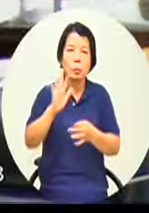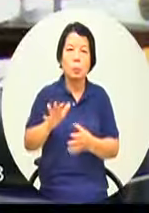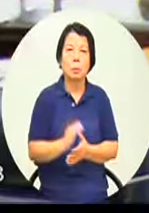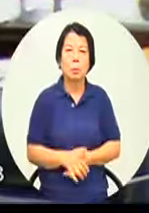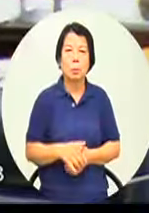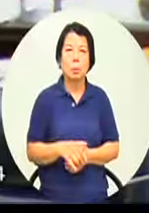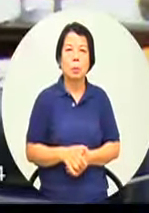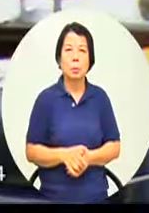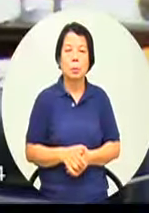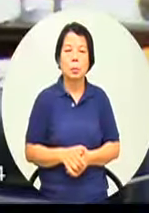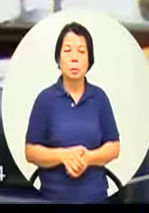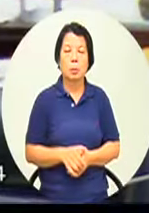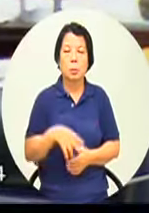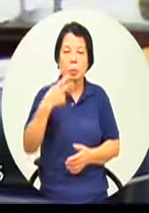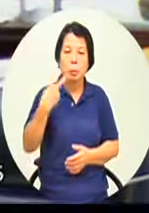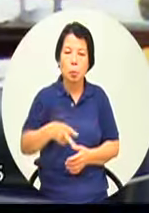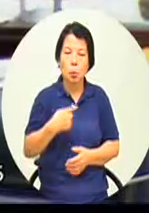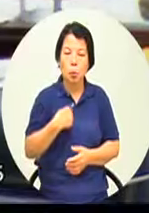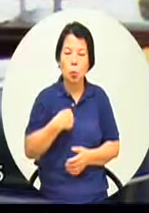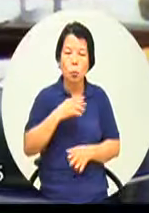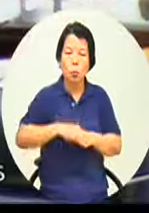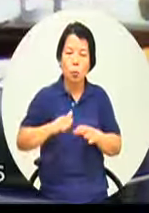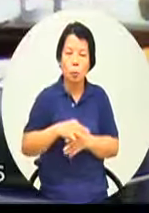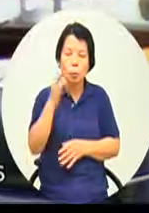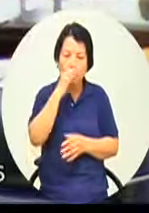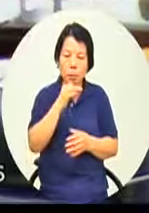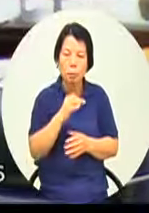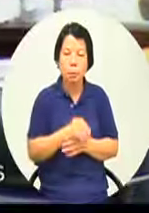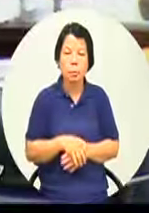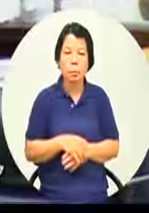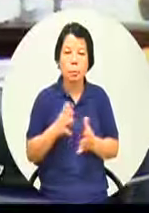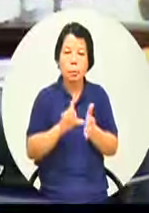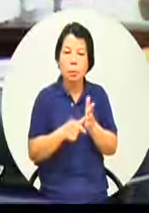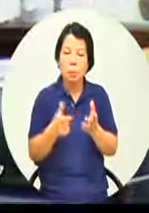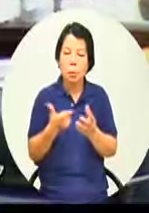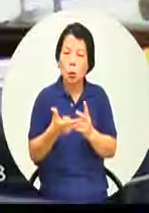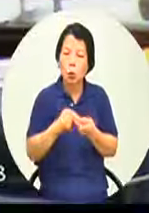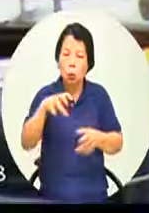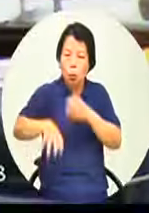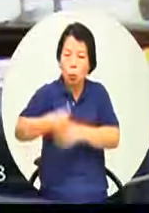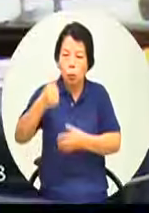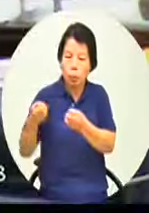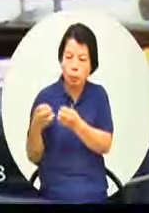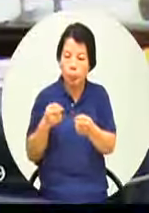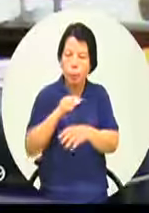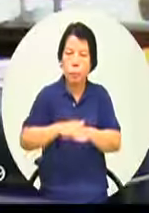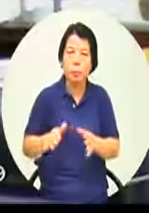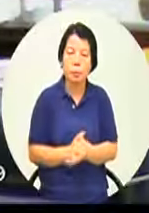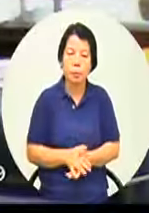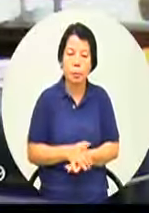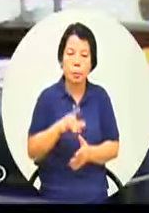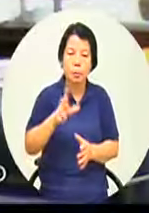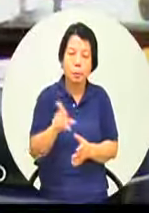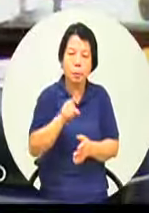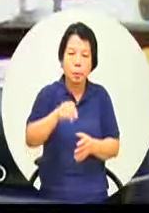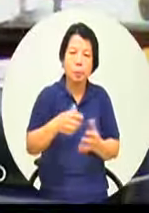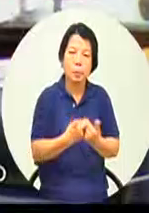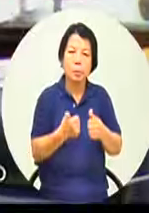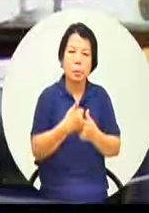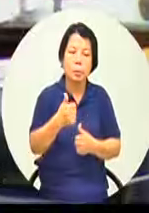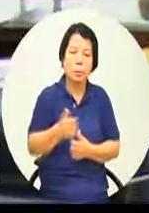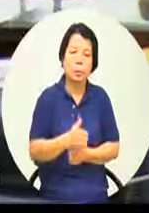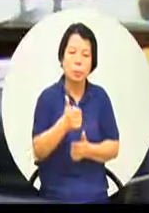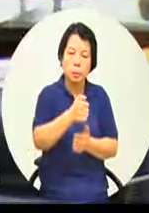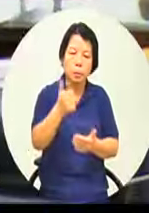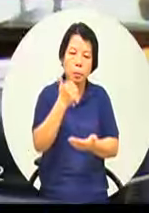会再找个机会跟局长这边讨论哦。那也要借这个机会谢谢局长哦，局长请